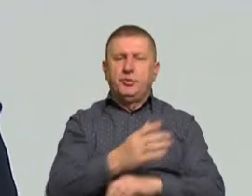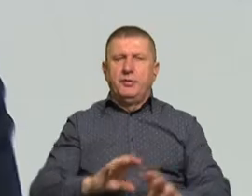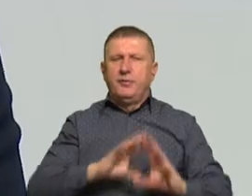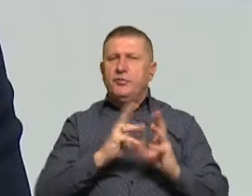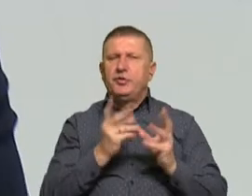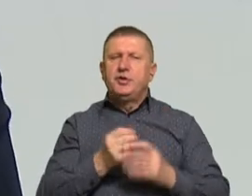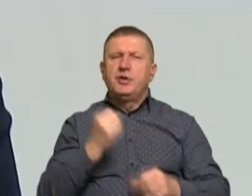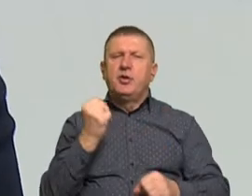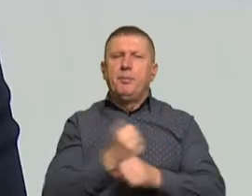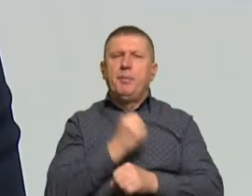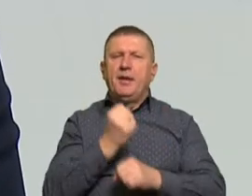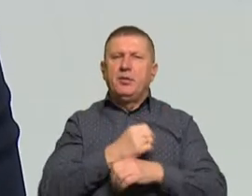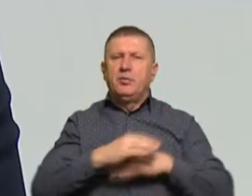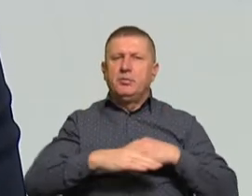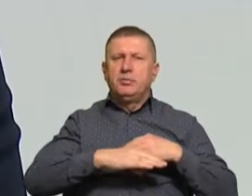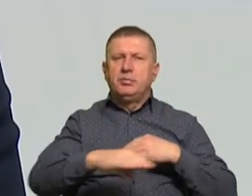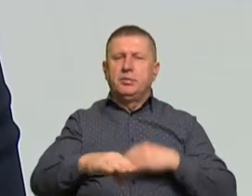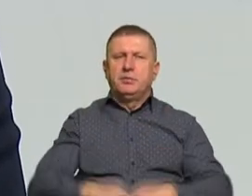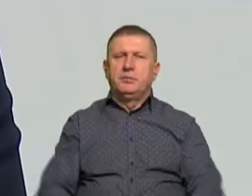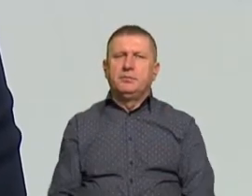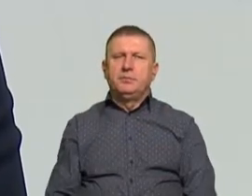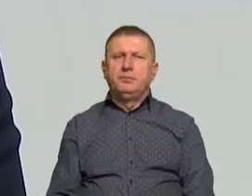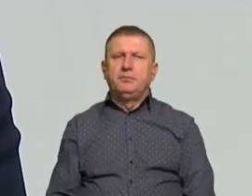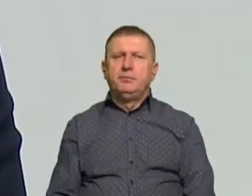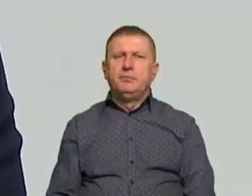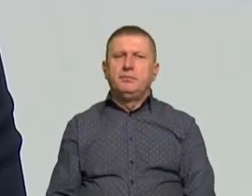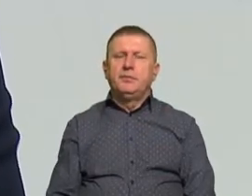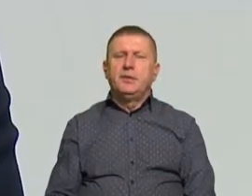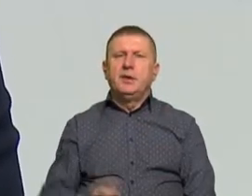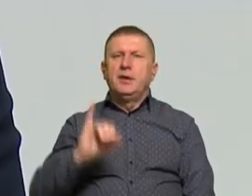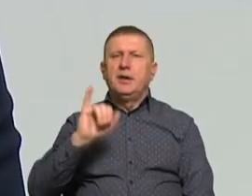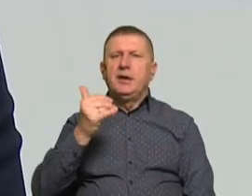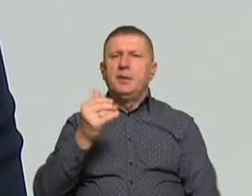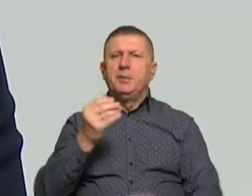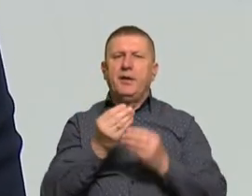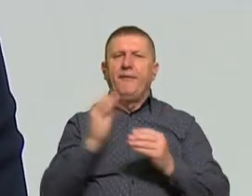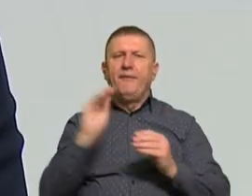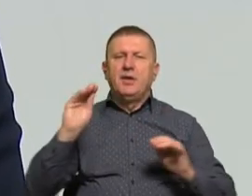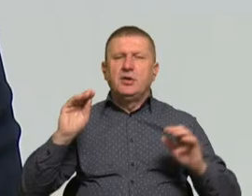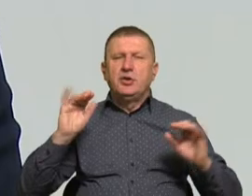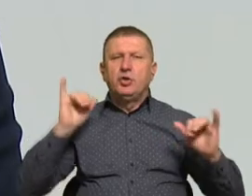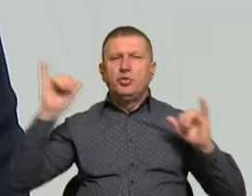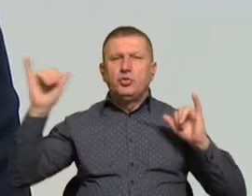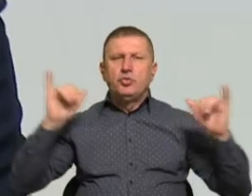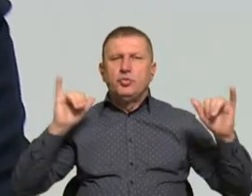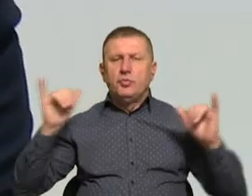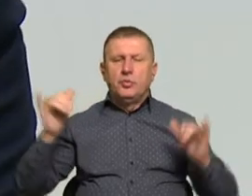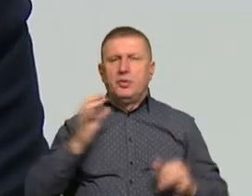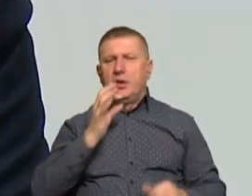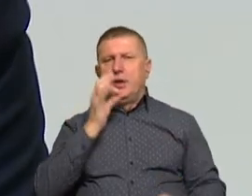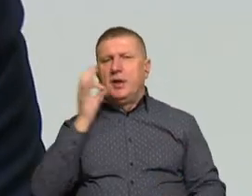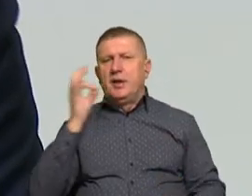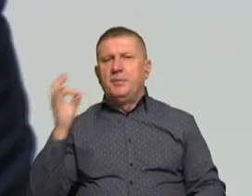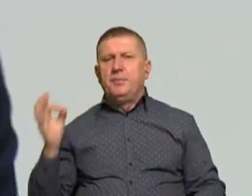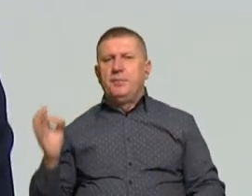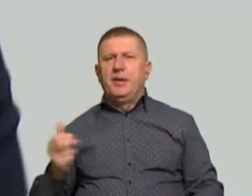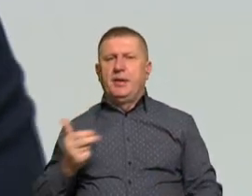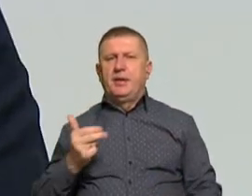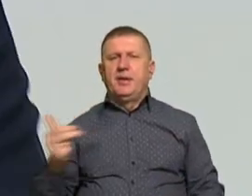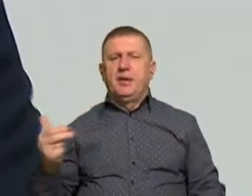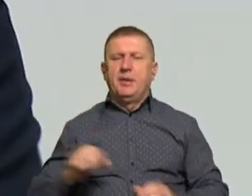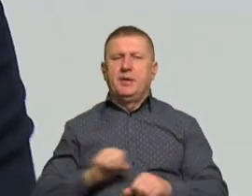chce słuchać Rady Miasta. No, ja uważam, że im więcej szumu wokół tego będzie, tym lepiej, także bardzo się cieszę, że temat